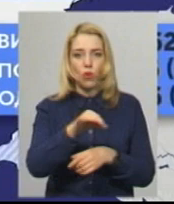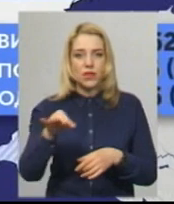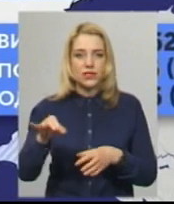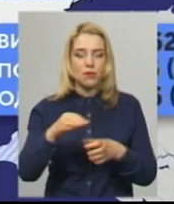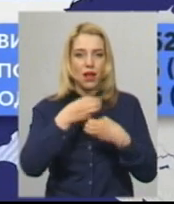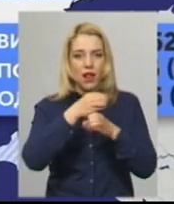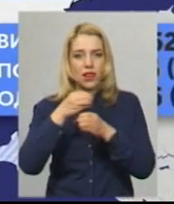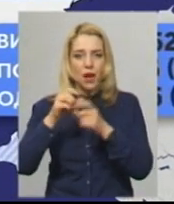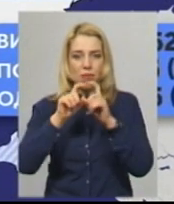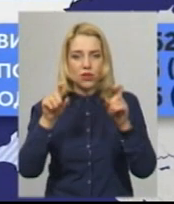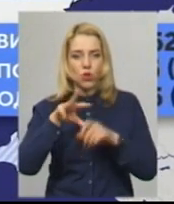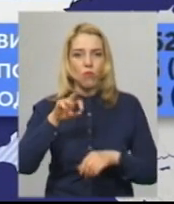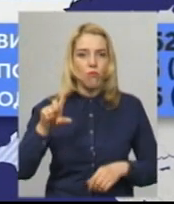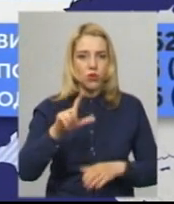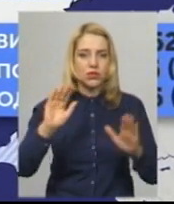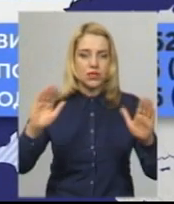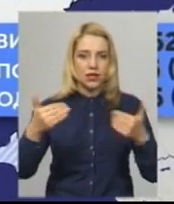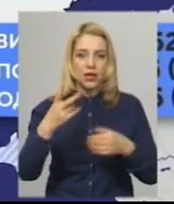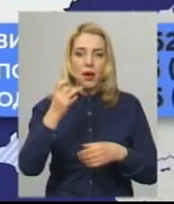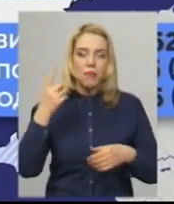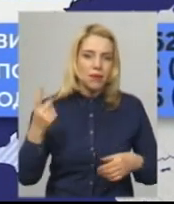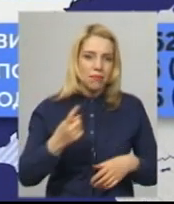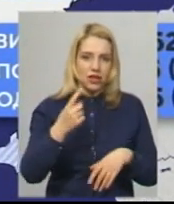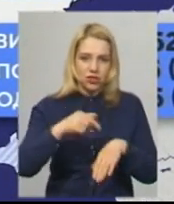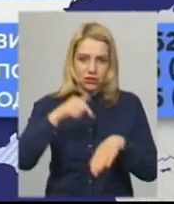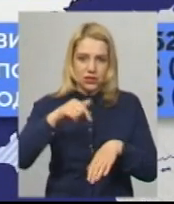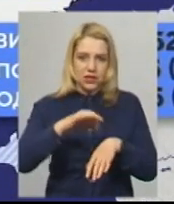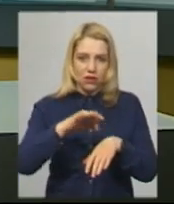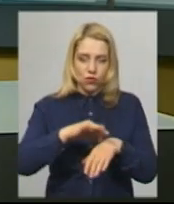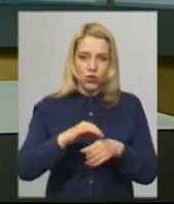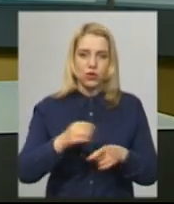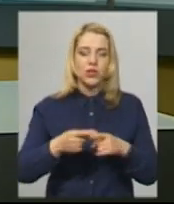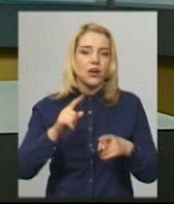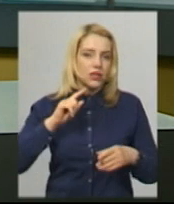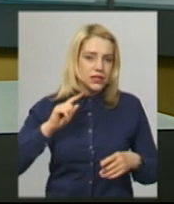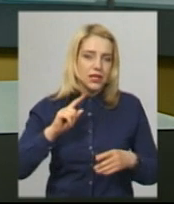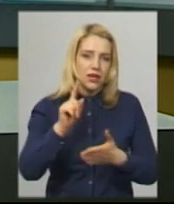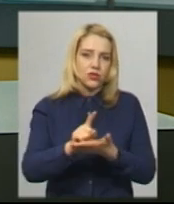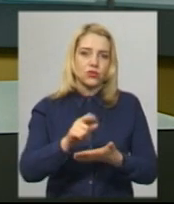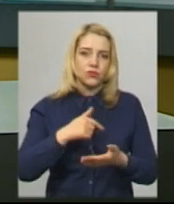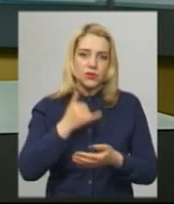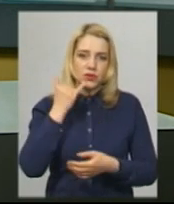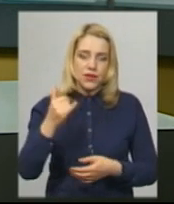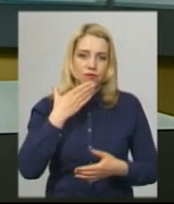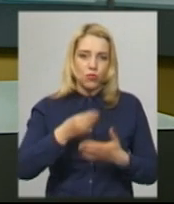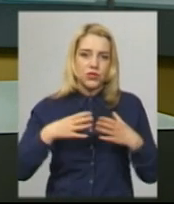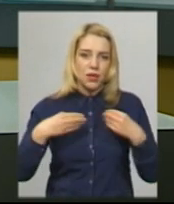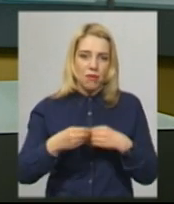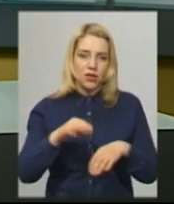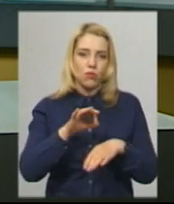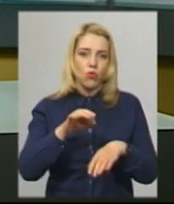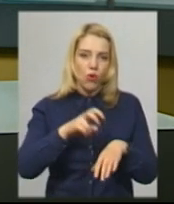лабораторіями. МОЗ закликає, при перших симптомах респіраторних захворювань обов'язково зателефонуйте своєму сімейному лікарю.